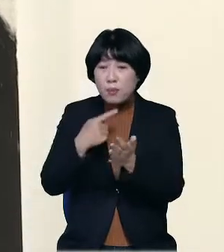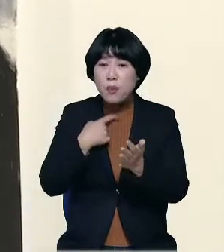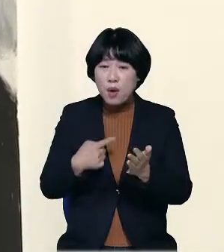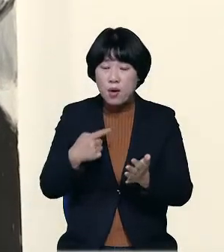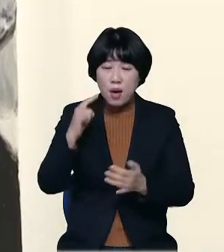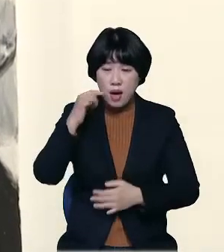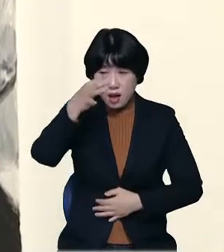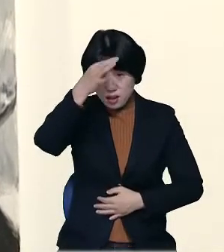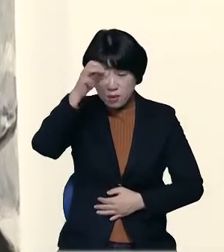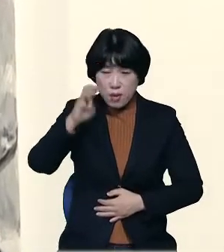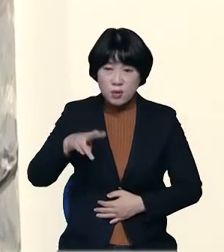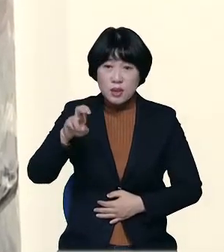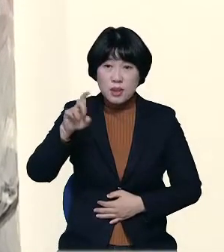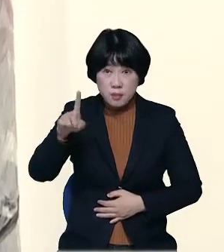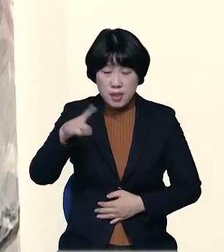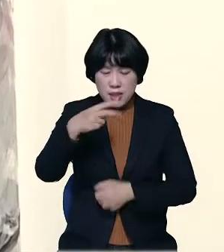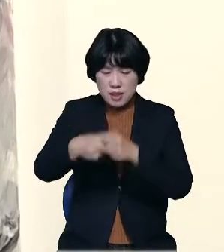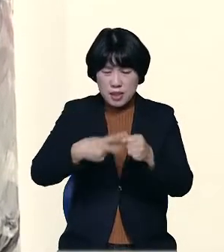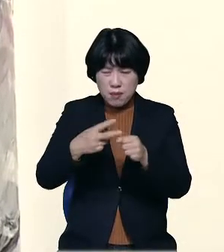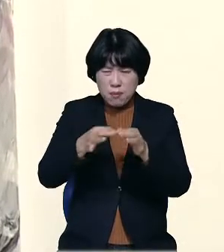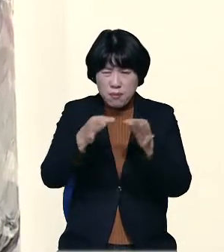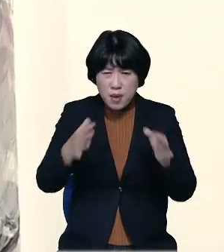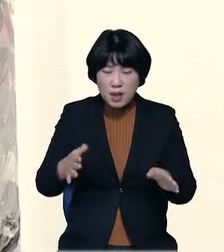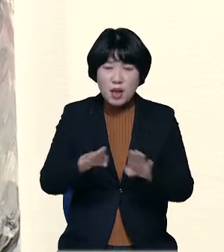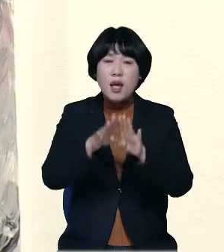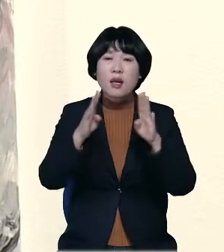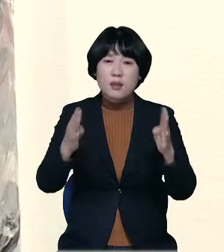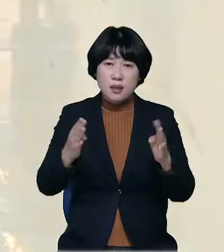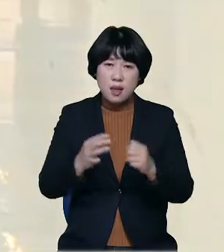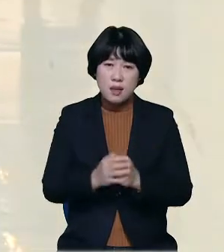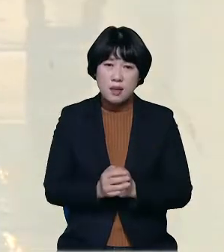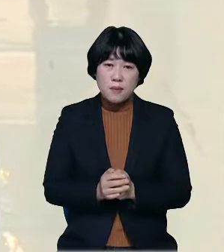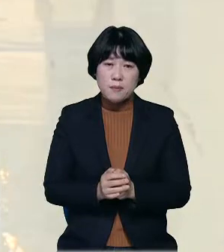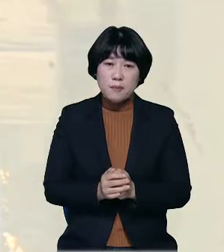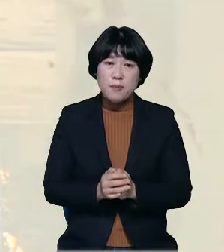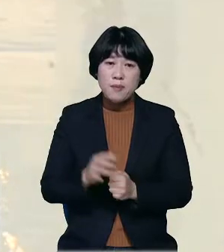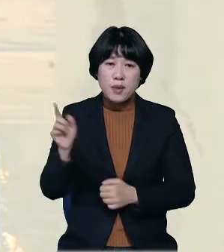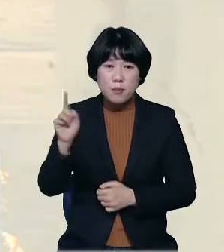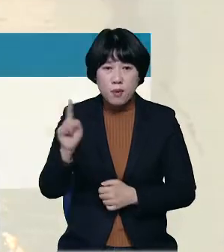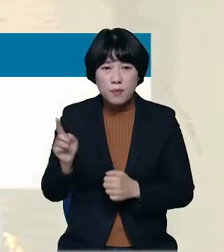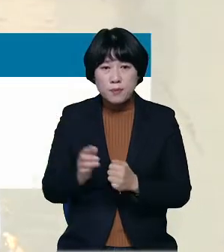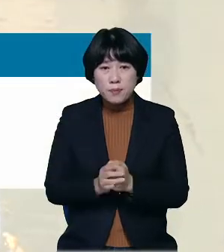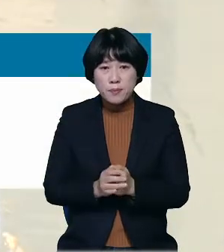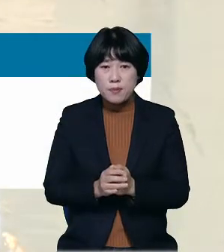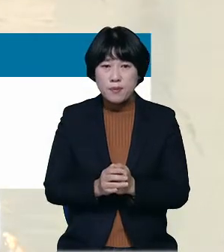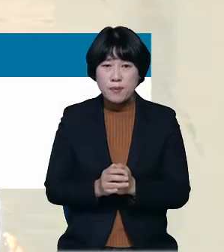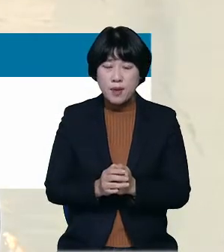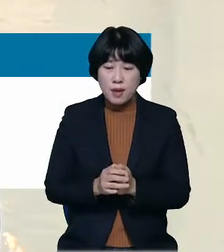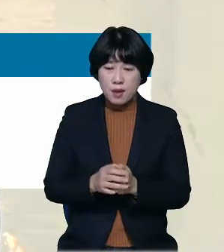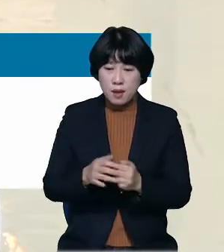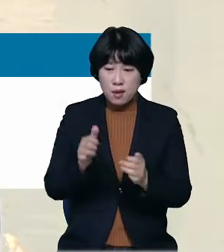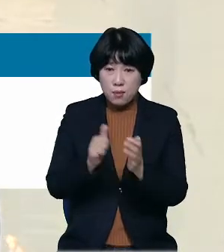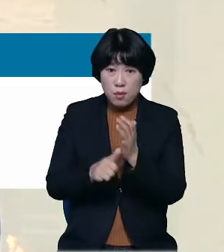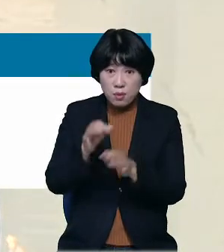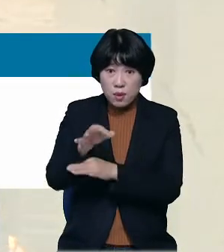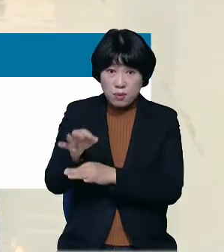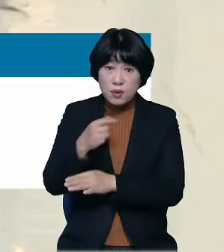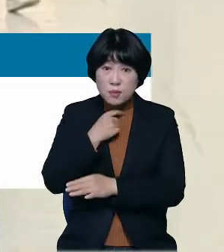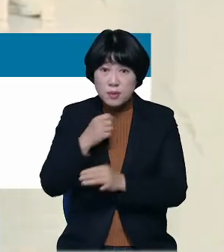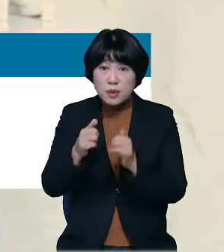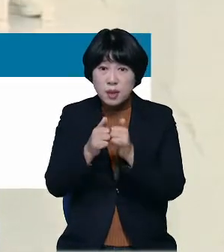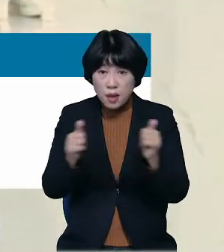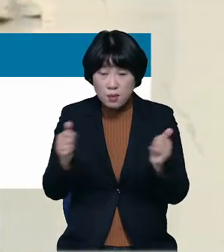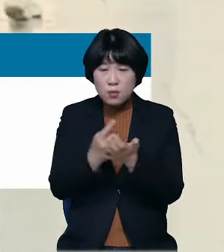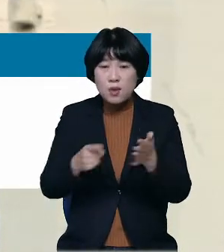21이 2년 만에 문을 열었습니다. 아트 컬렉션을 시작하시는 분들을 위해서 뭔가 이렇게 부담